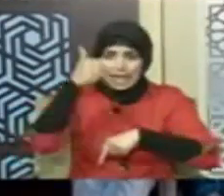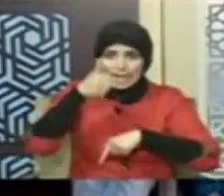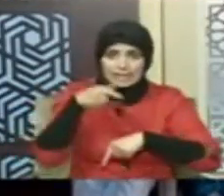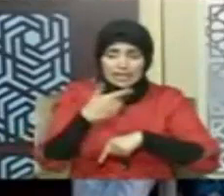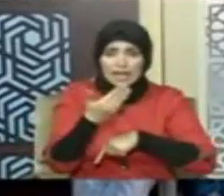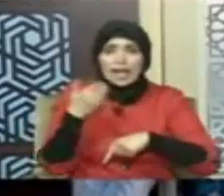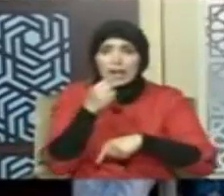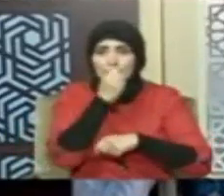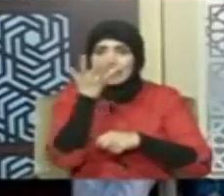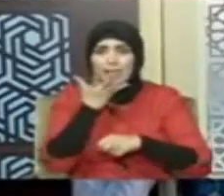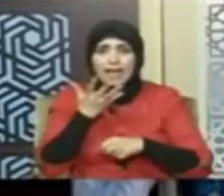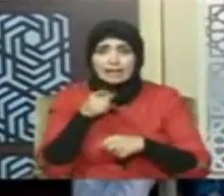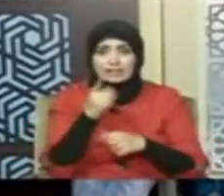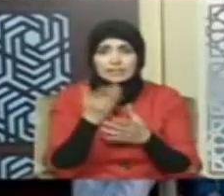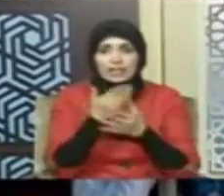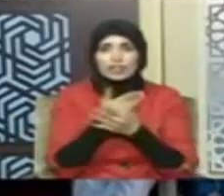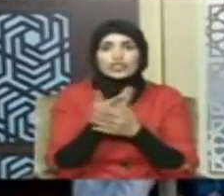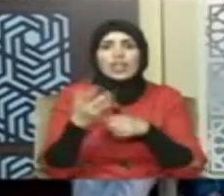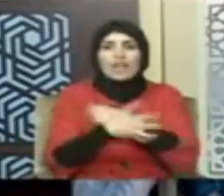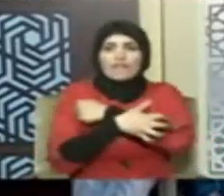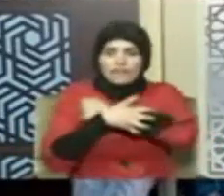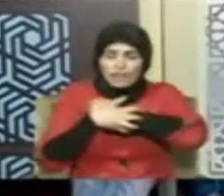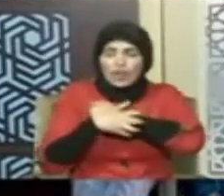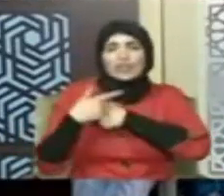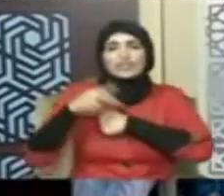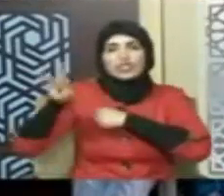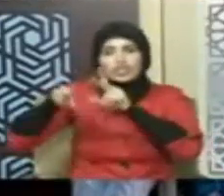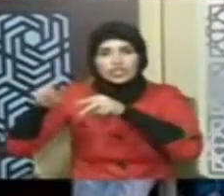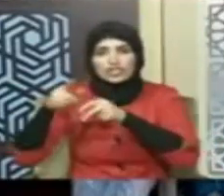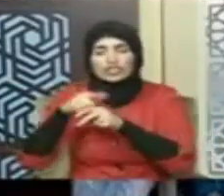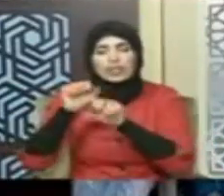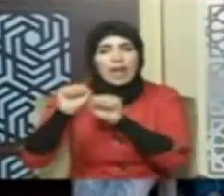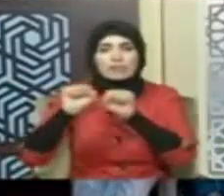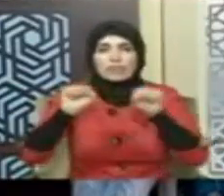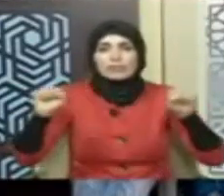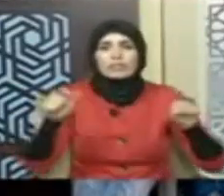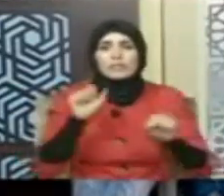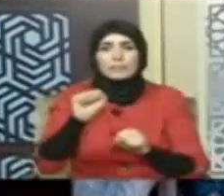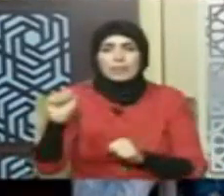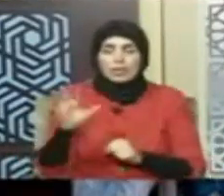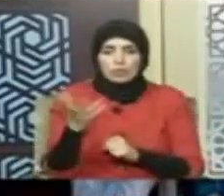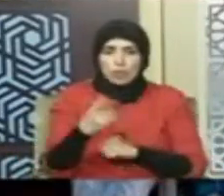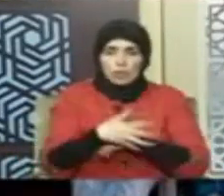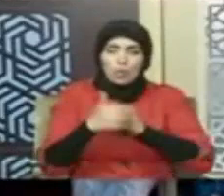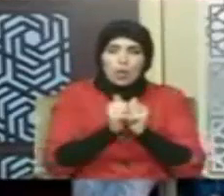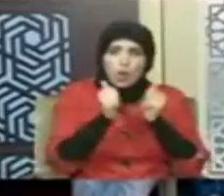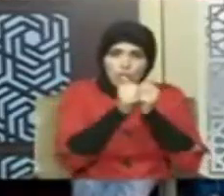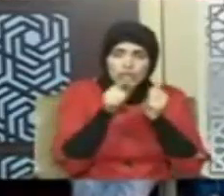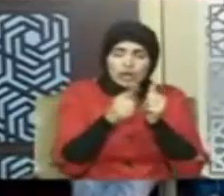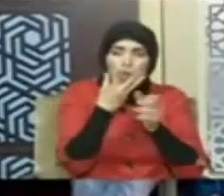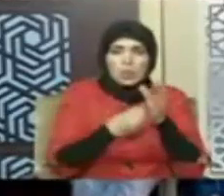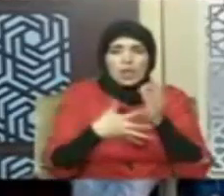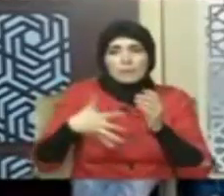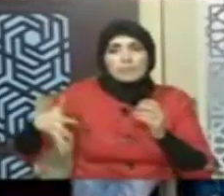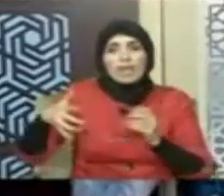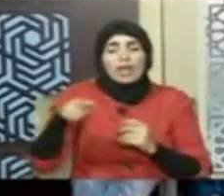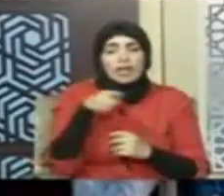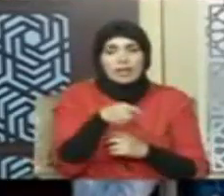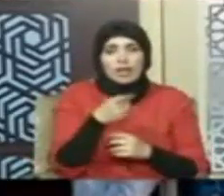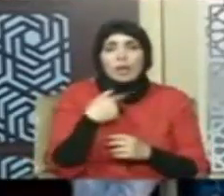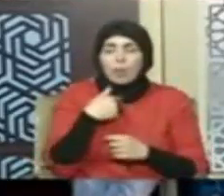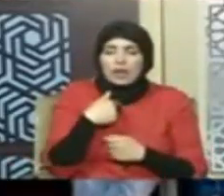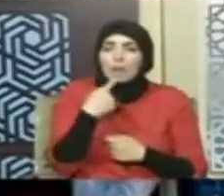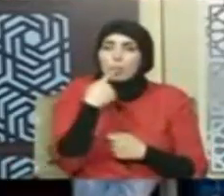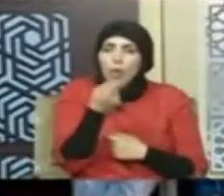الإنسان الفقير من قضاء حاجته وحاجة أسرته وحاجة أبنائه، وأنا أميل إلى التعجيل